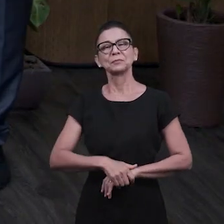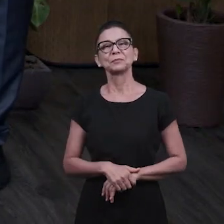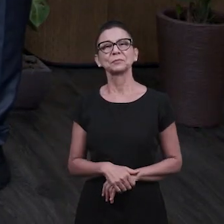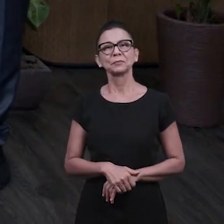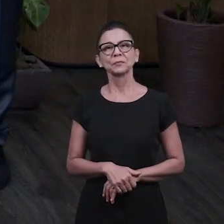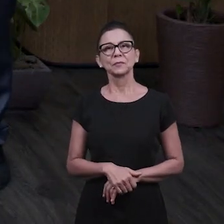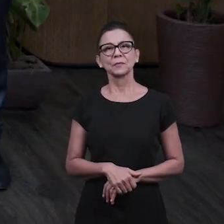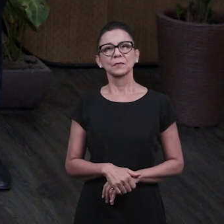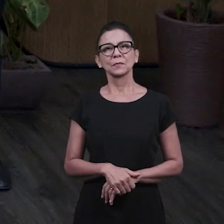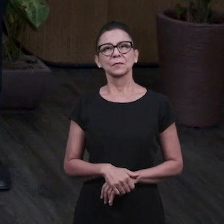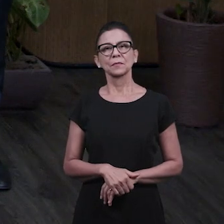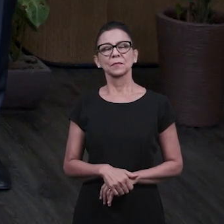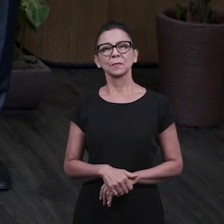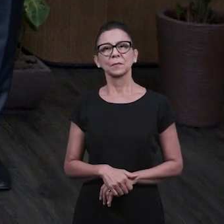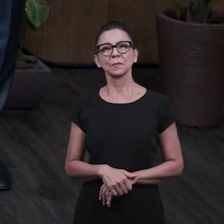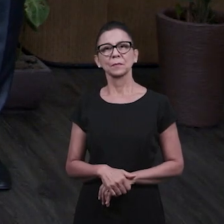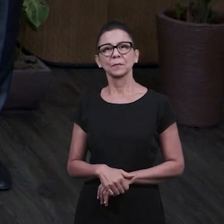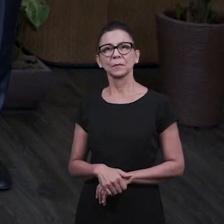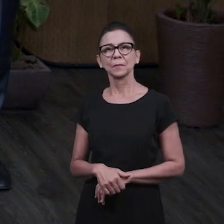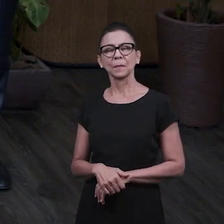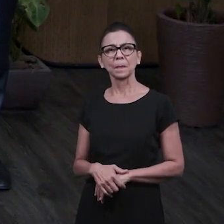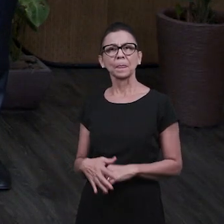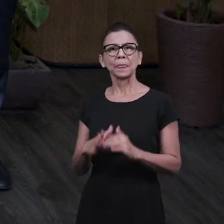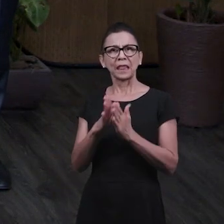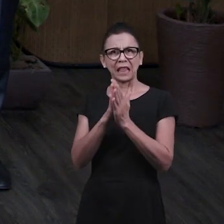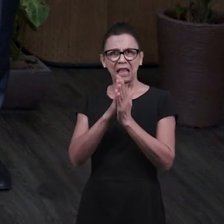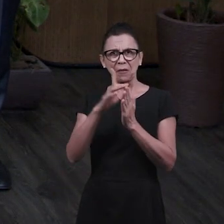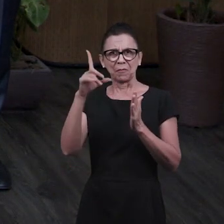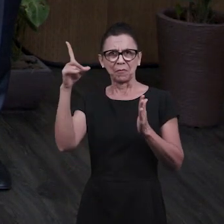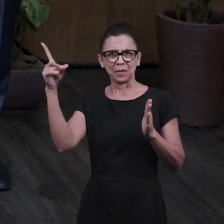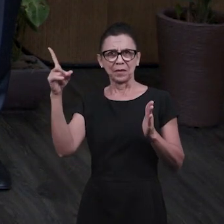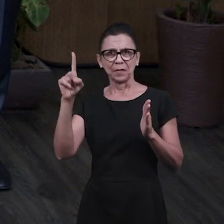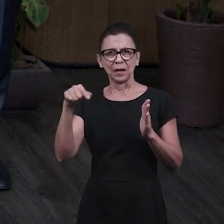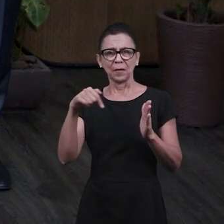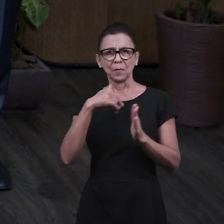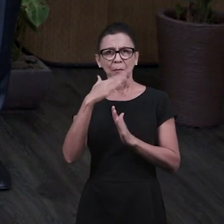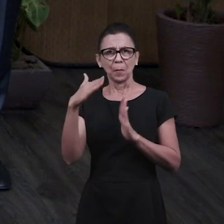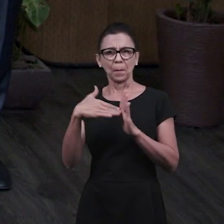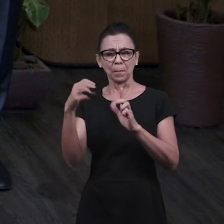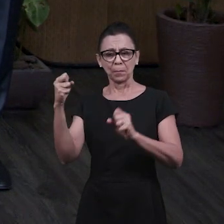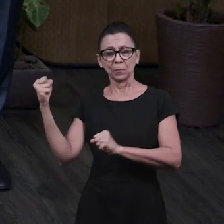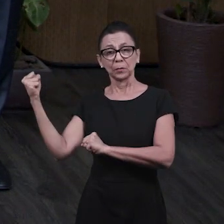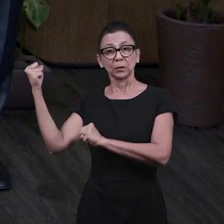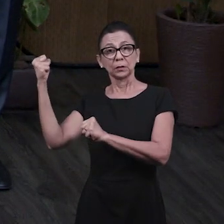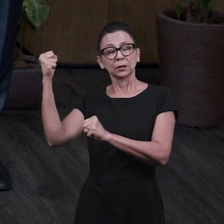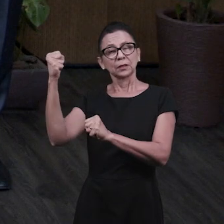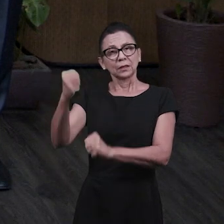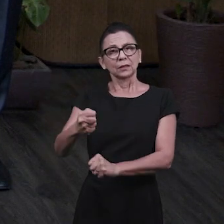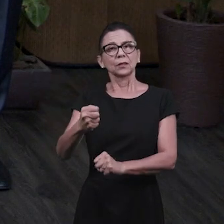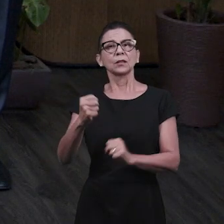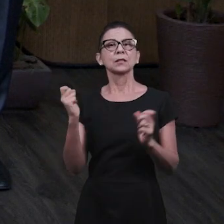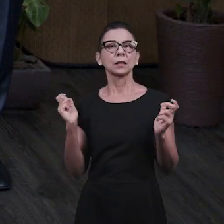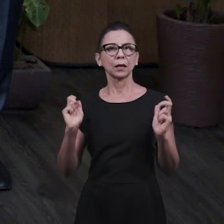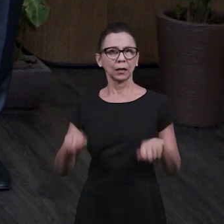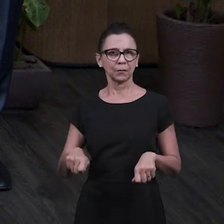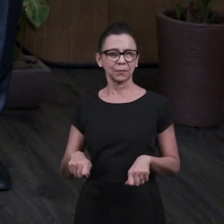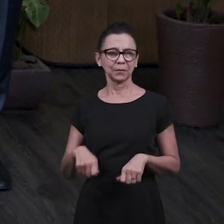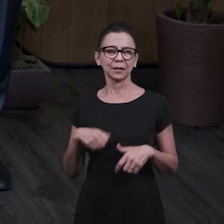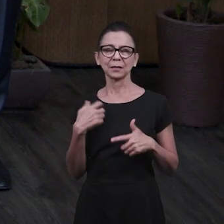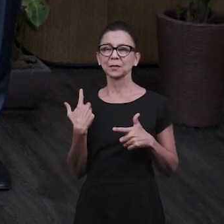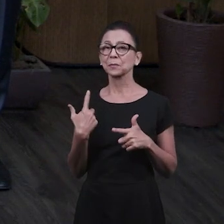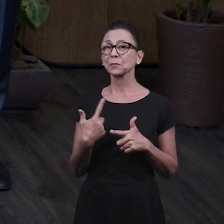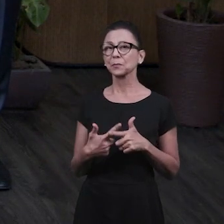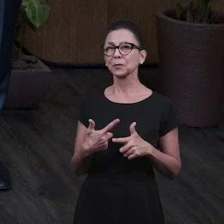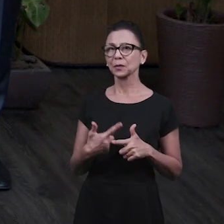parole, la parole de Dieu. Elle est efficace, observez, car